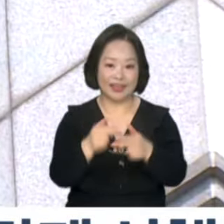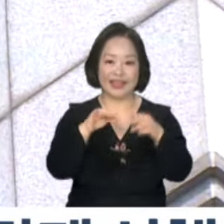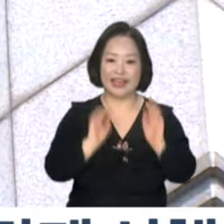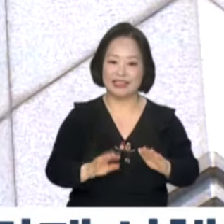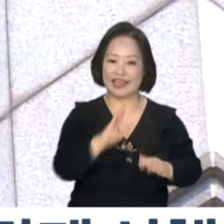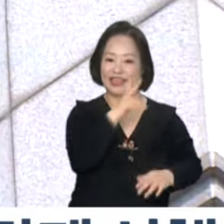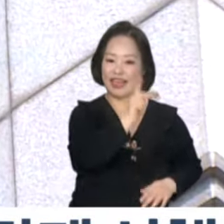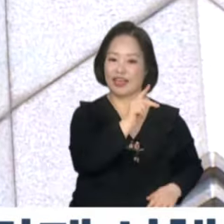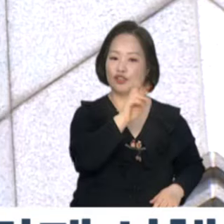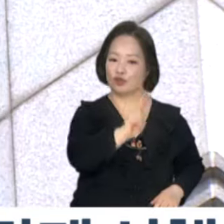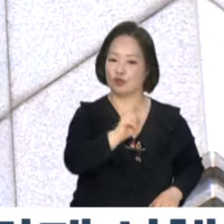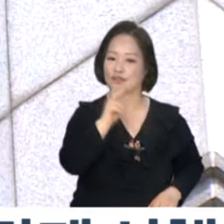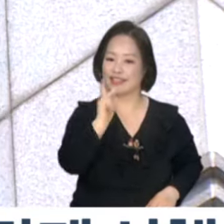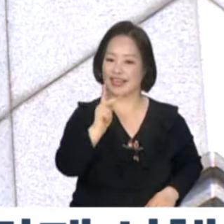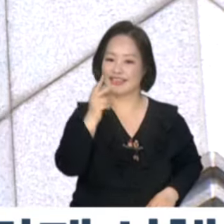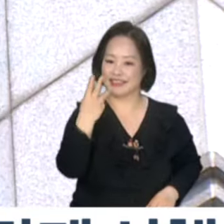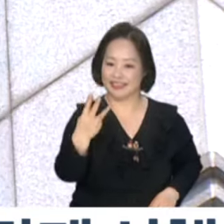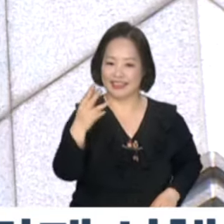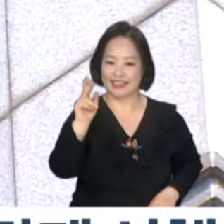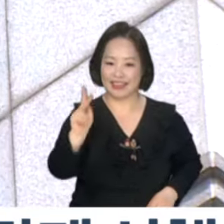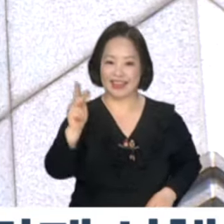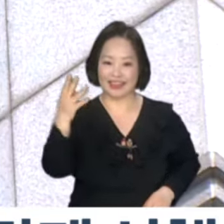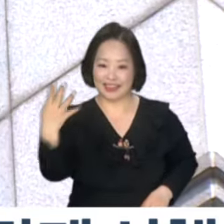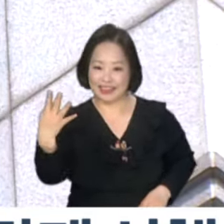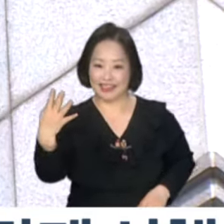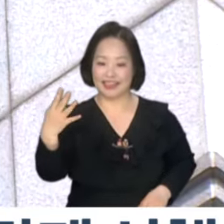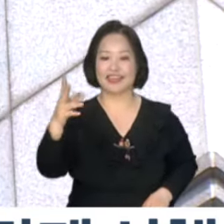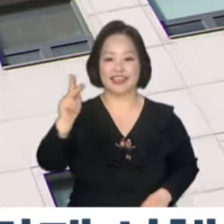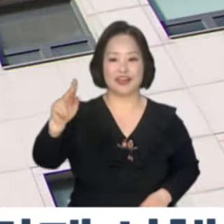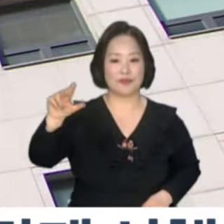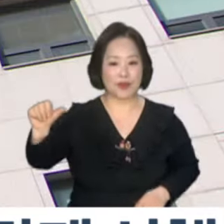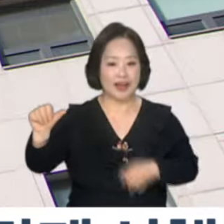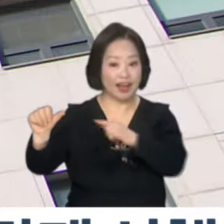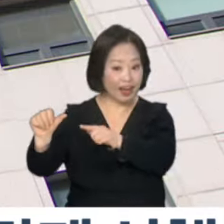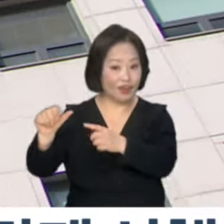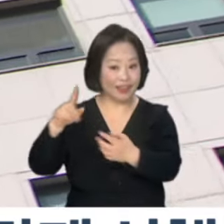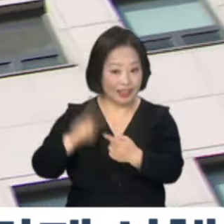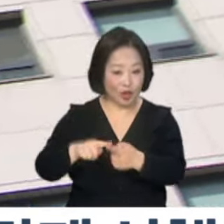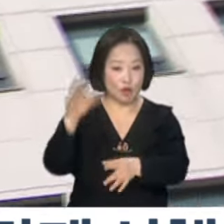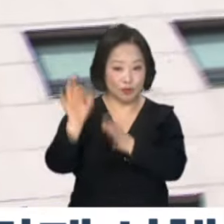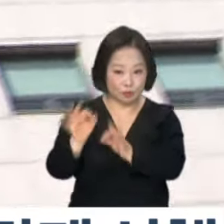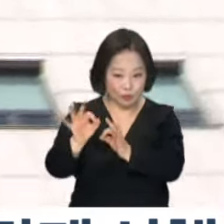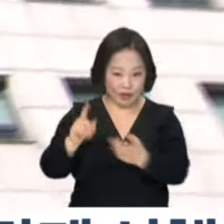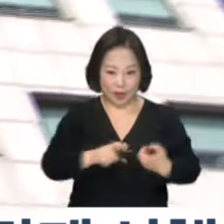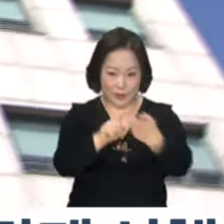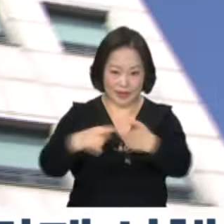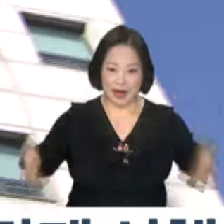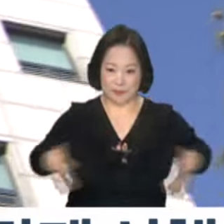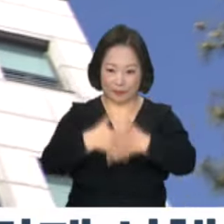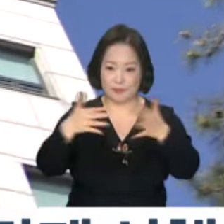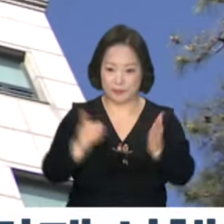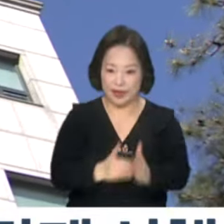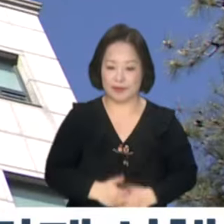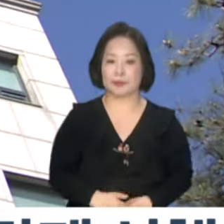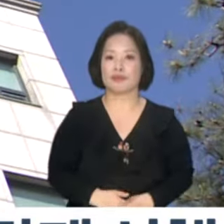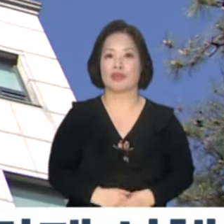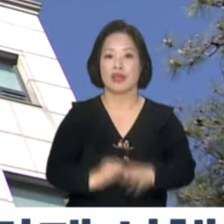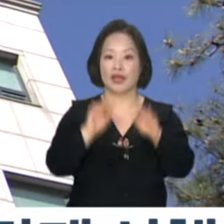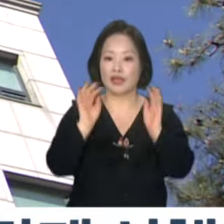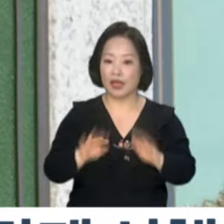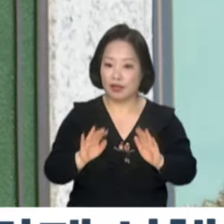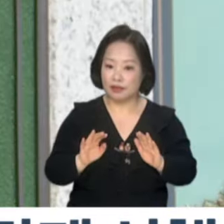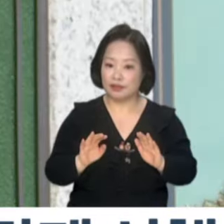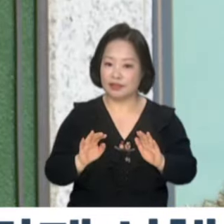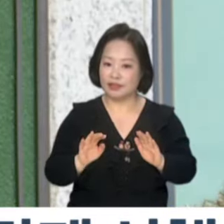리그 2와 세미 프로인 K3 리그간에 승강제를 실시하기로 프로축구 연맹과 최근 합의했다고 오늘 밝혔습니다